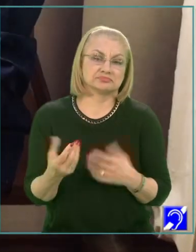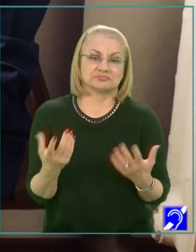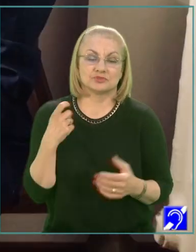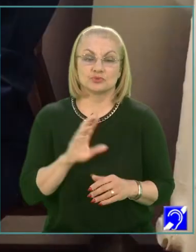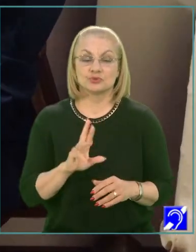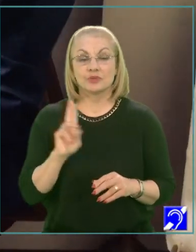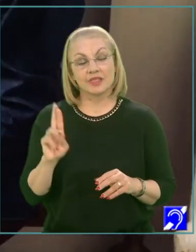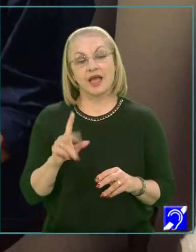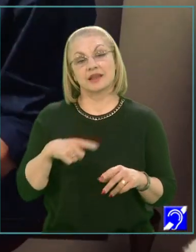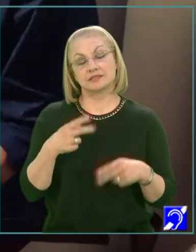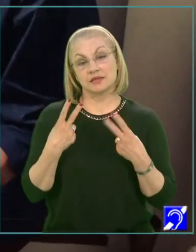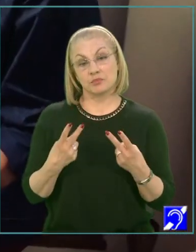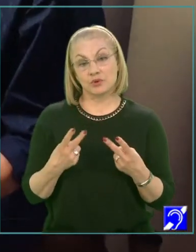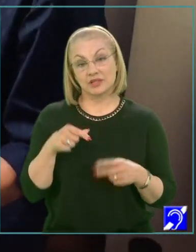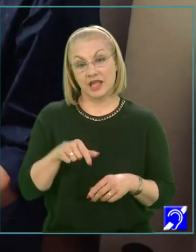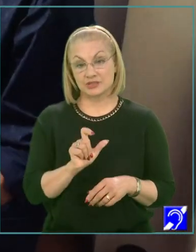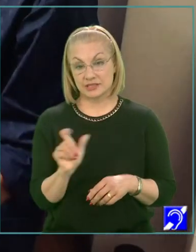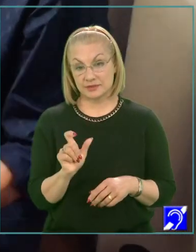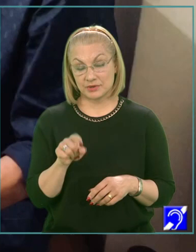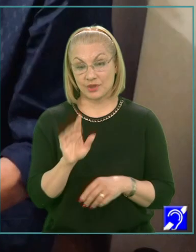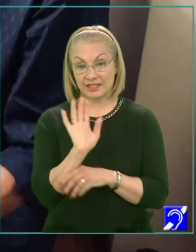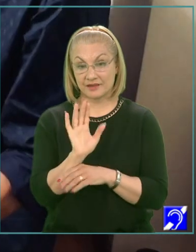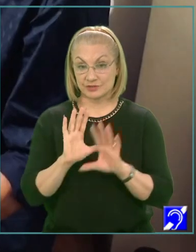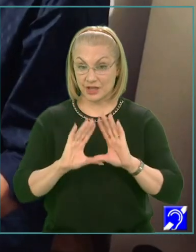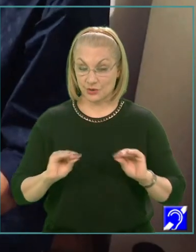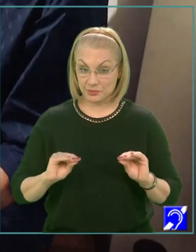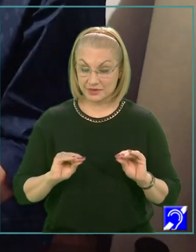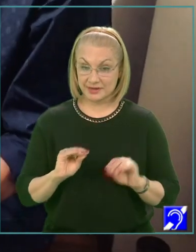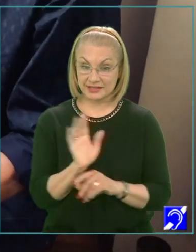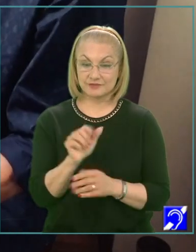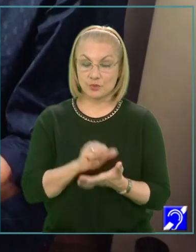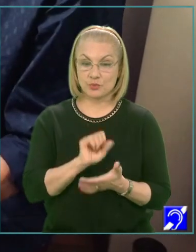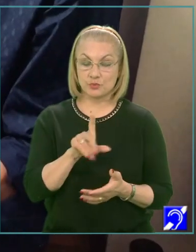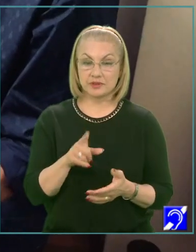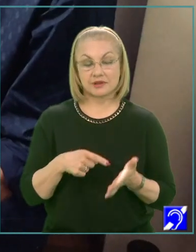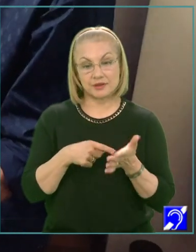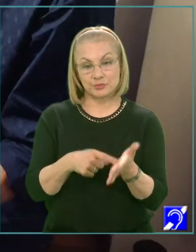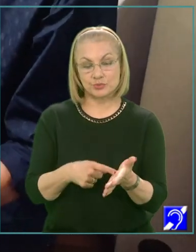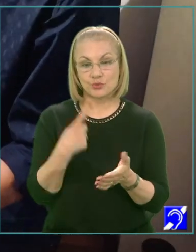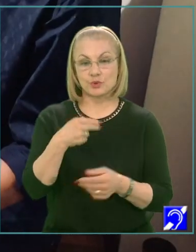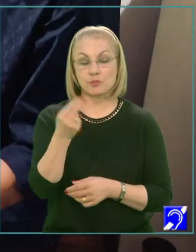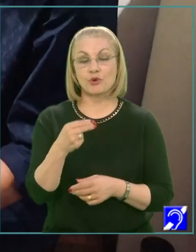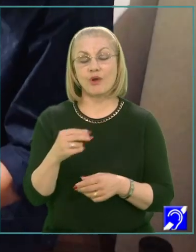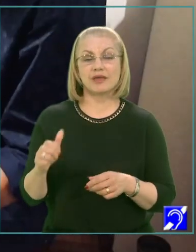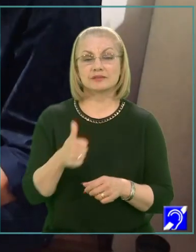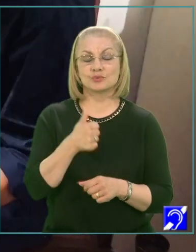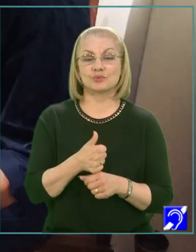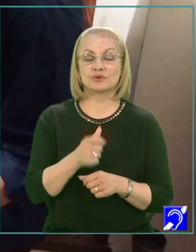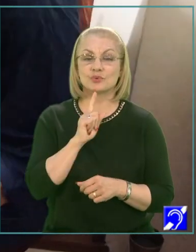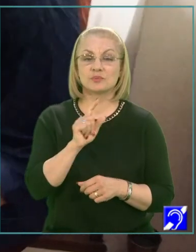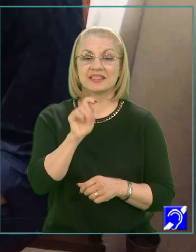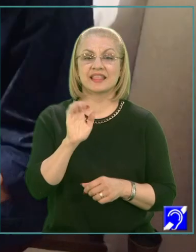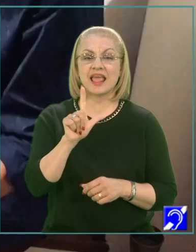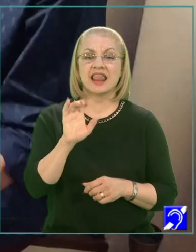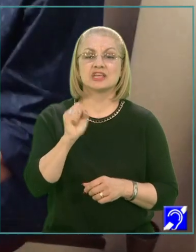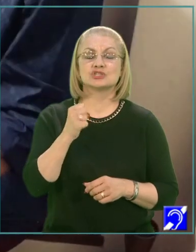foarte important să știți că în această perioadă, televiziunea română, televiziunea publică, vă pune la dispoziție un proiect unic, numit